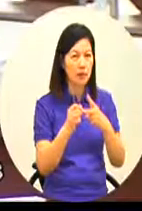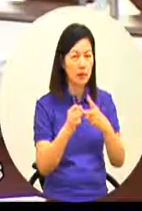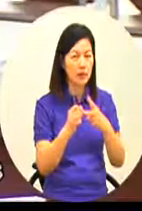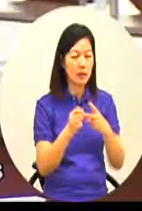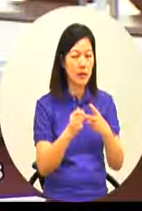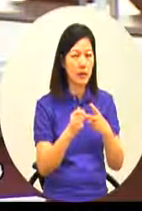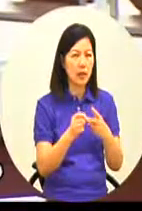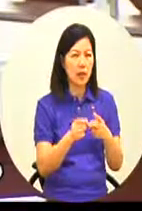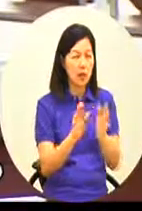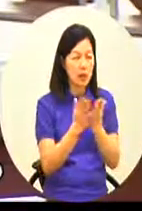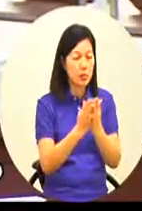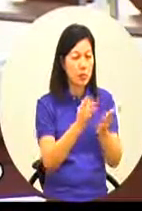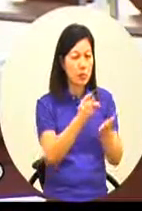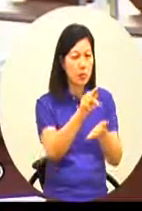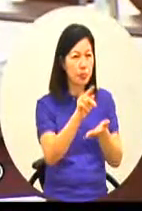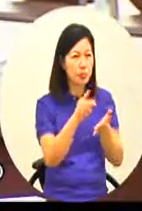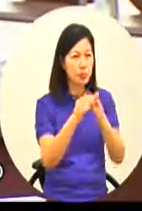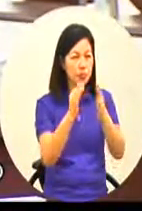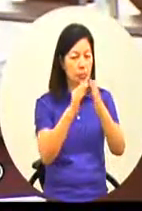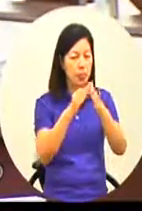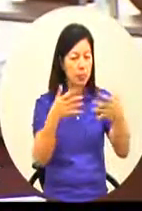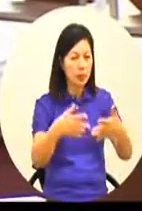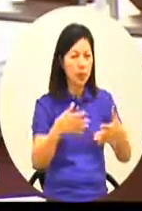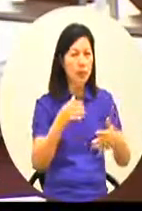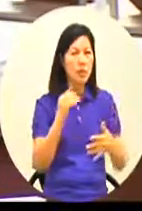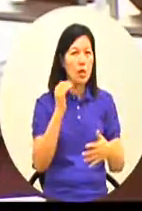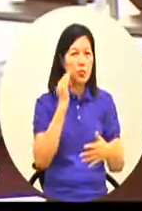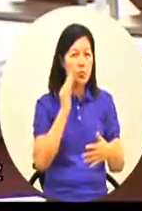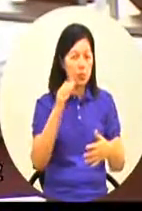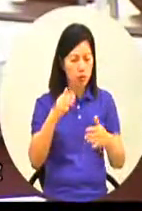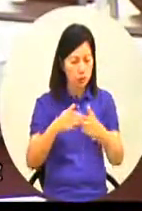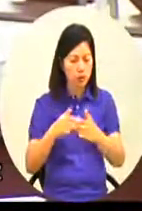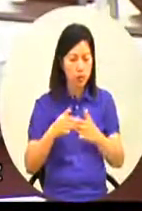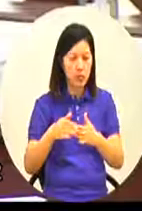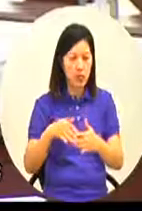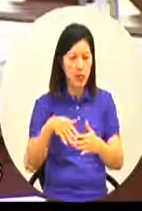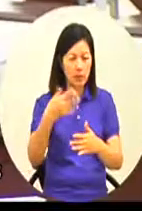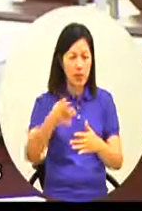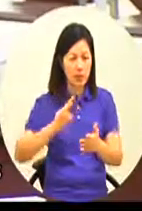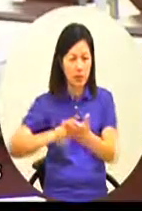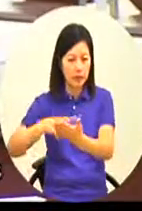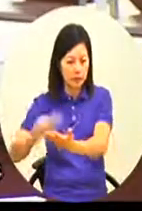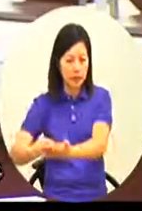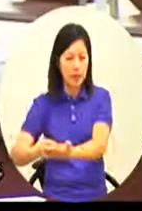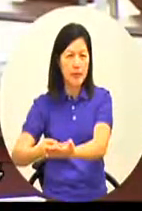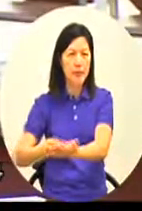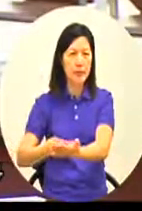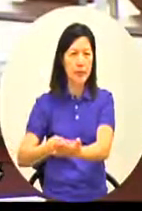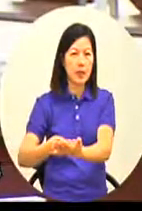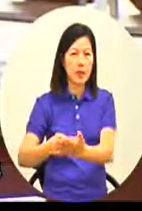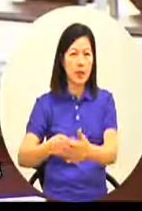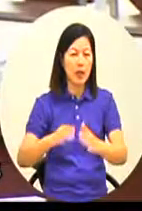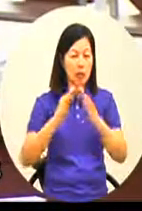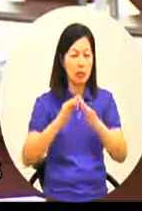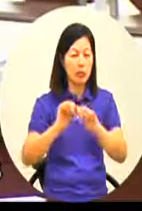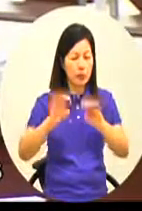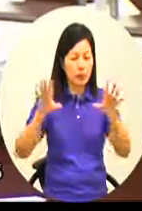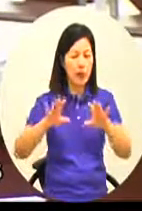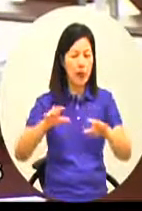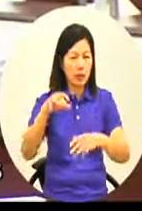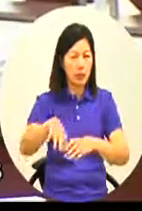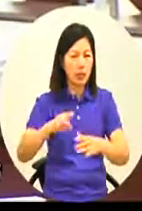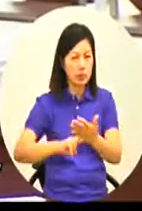问题，就他都讲的哈、哦。你希望的，你若要，你就互同意变更，互多发的多发局变更，互多几个委员你变